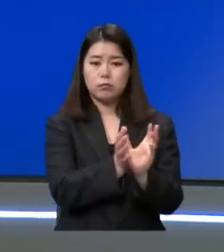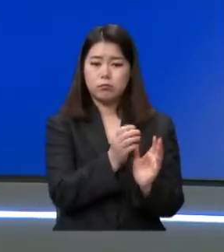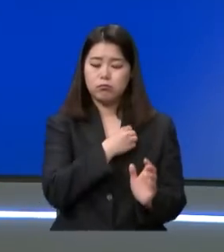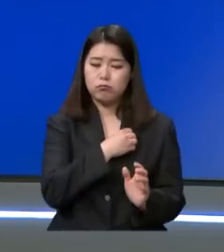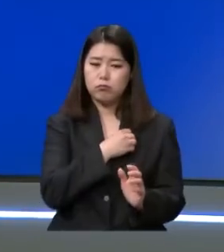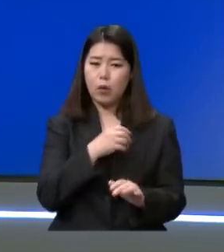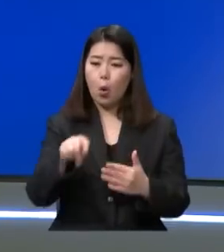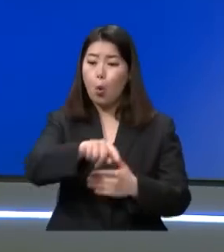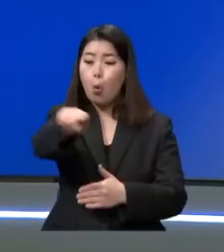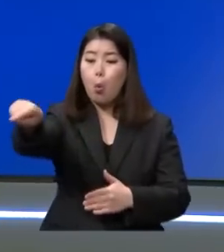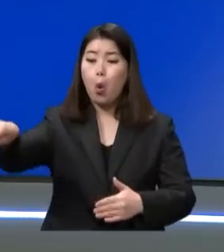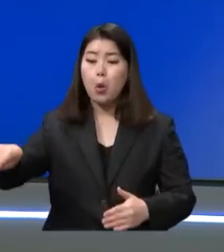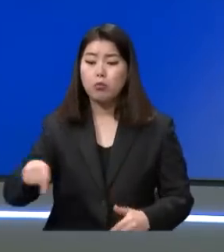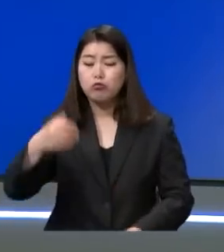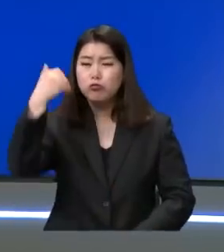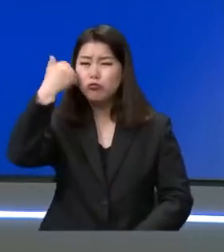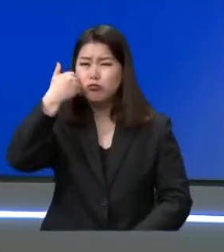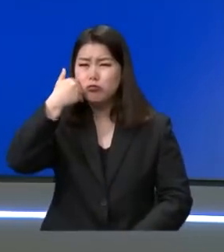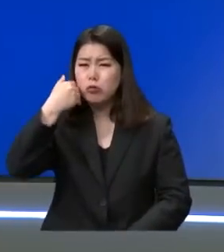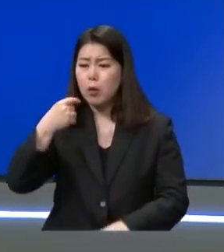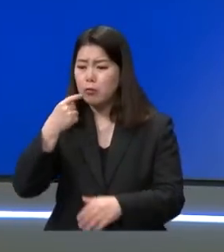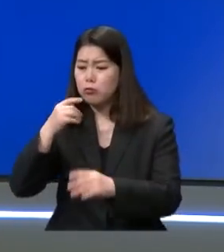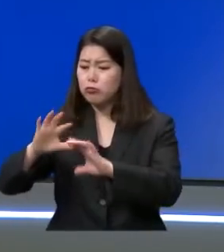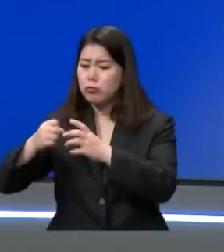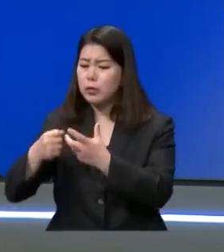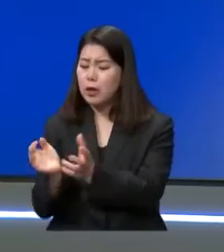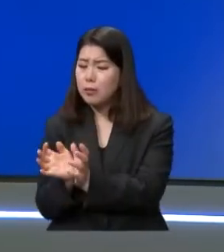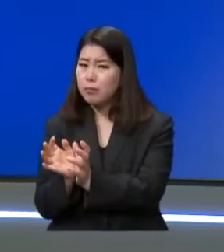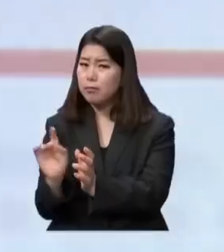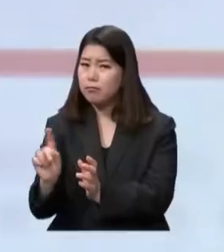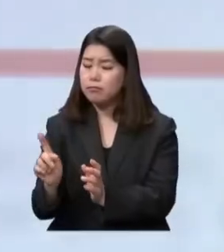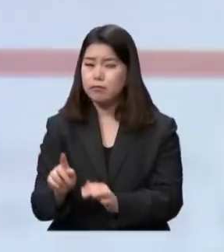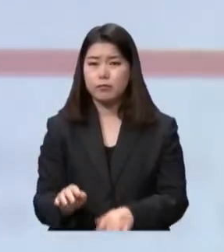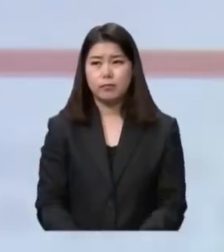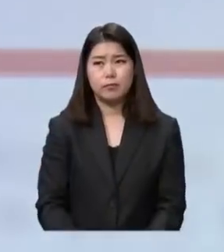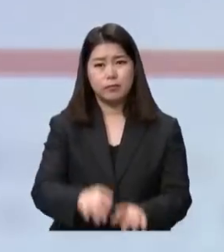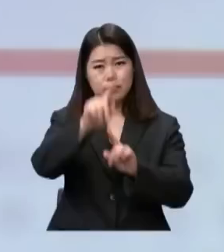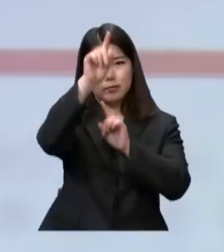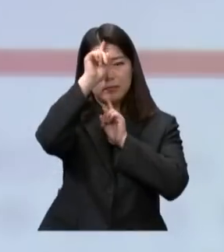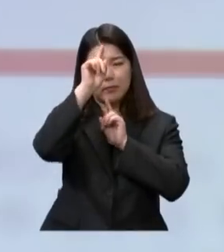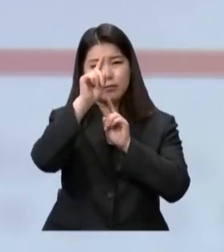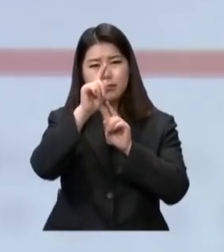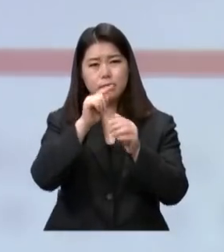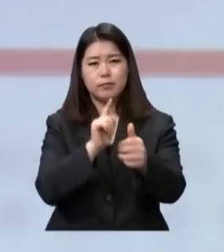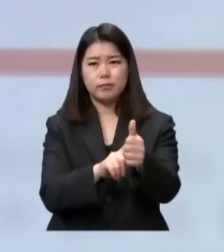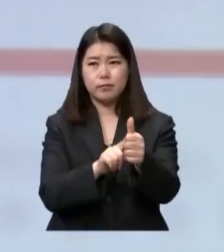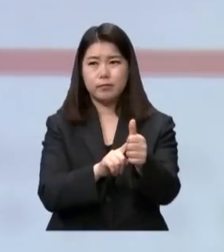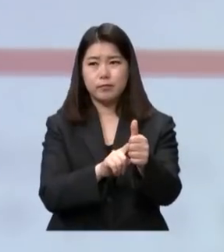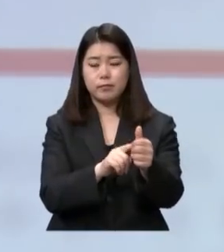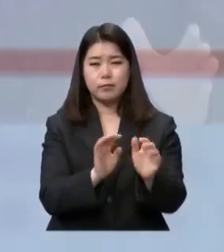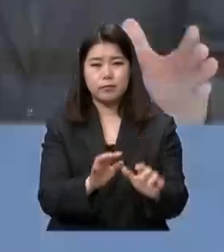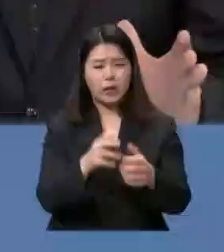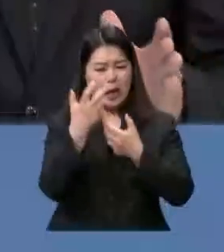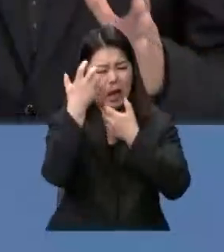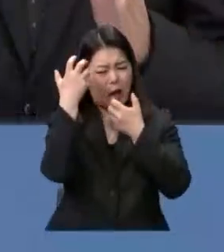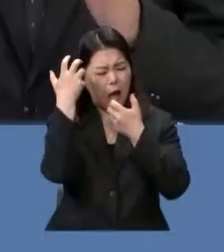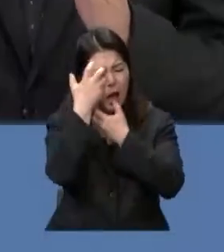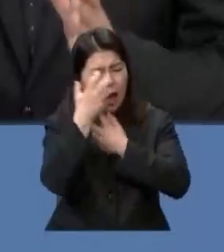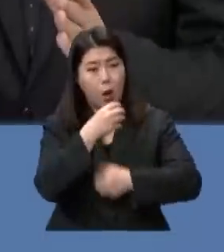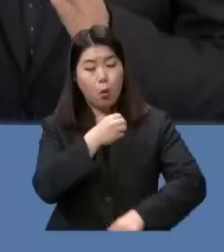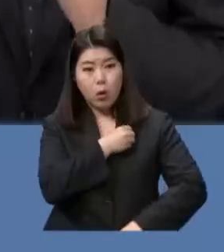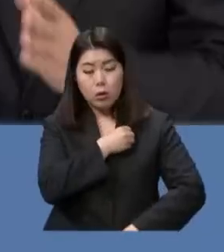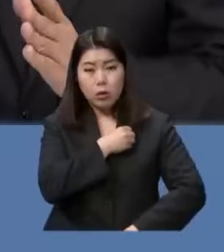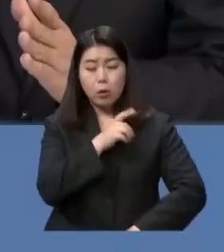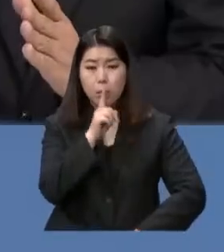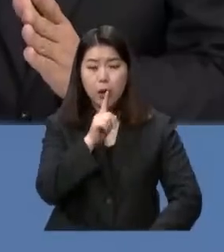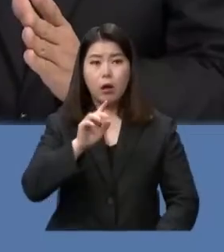국민의 힘일까요 비명일까요 저는 이원욱 의원이 강성다원이라고 하지 않고